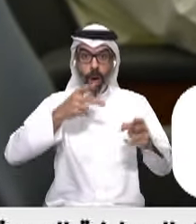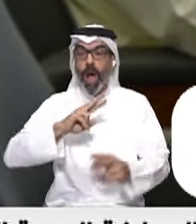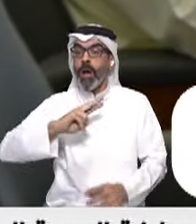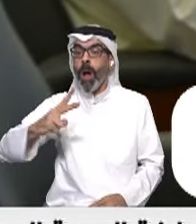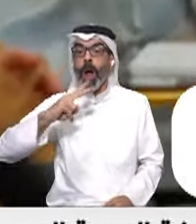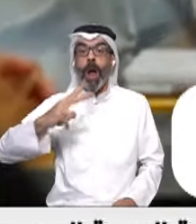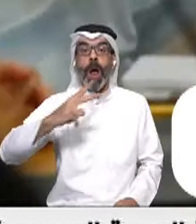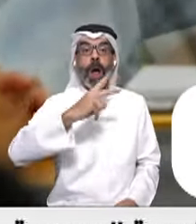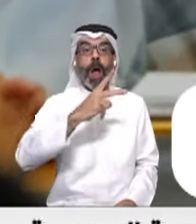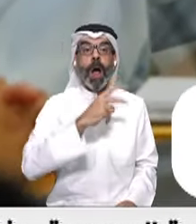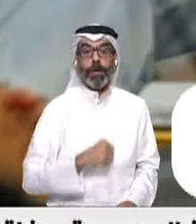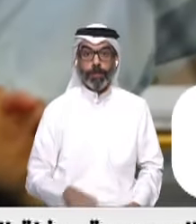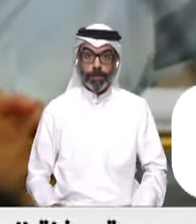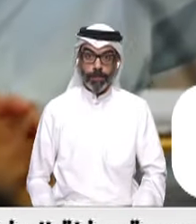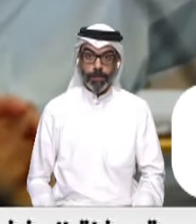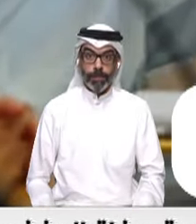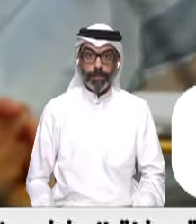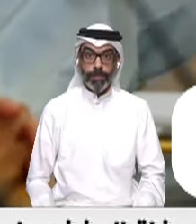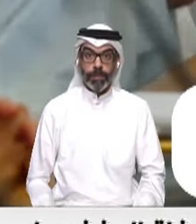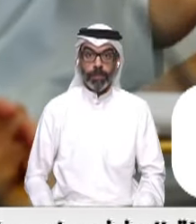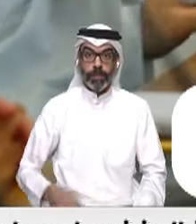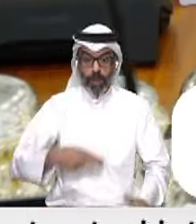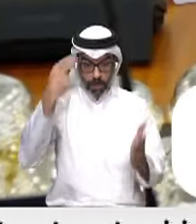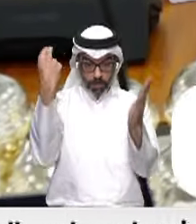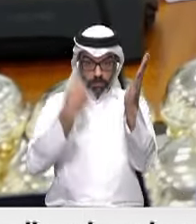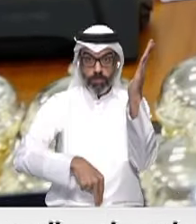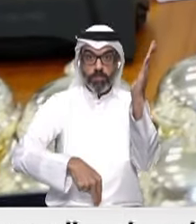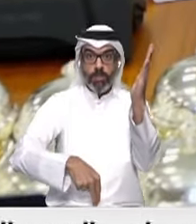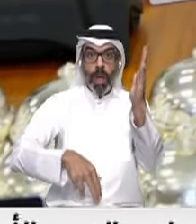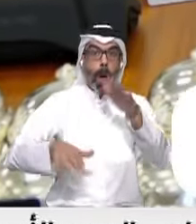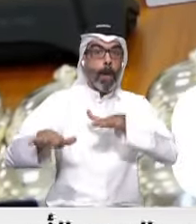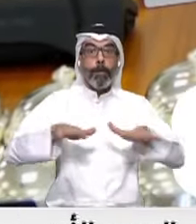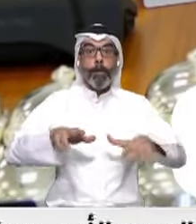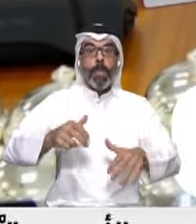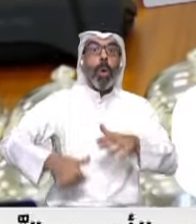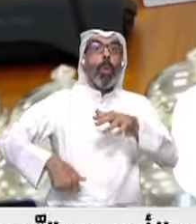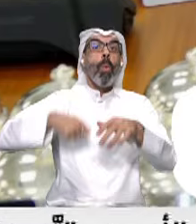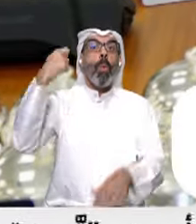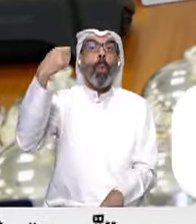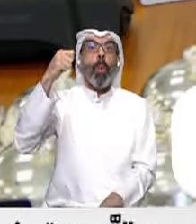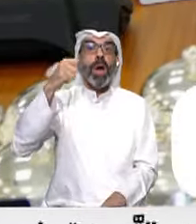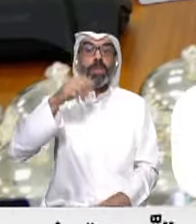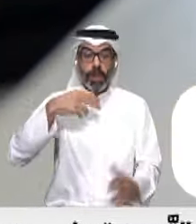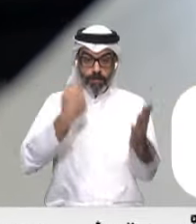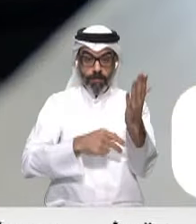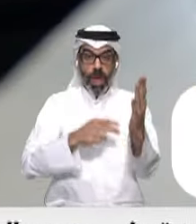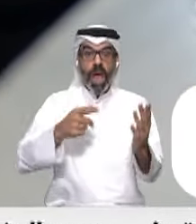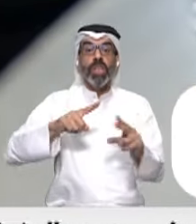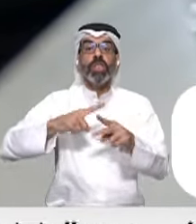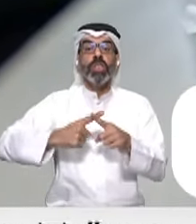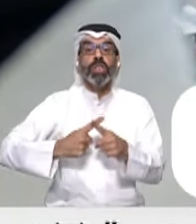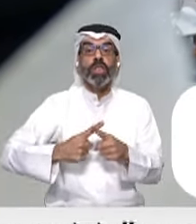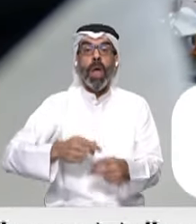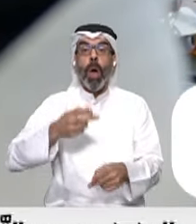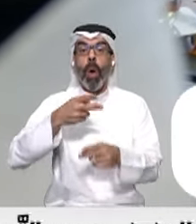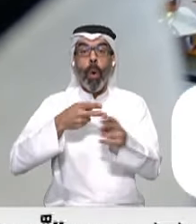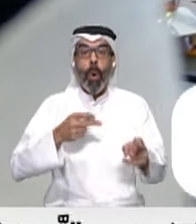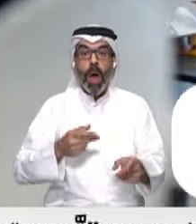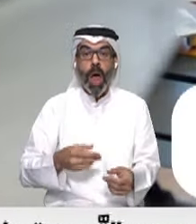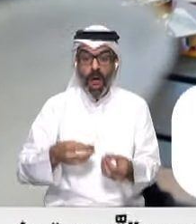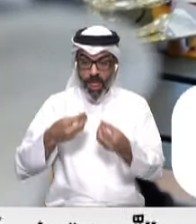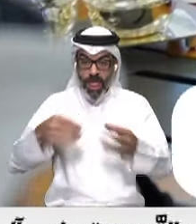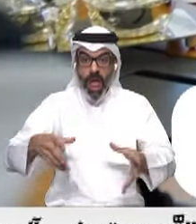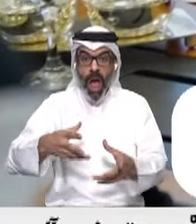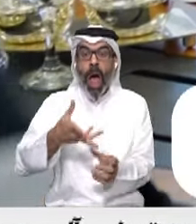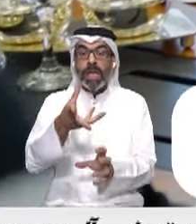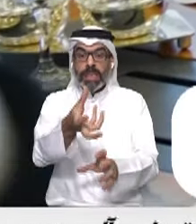الرياضيه من جانب اخر اعتمد مجلس الوزراء محضر اللجنه العليا لتحقيق الجنسيه الكويتيه والمتضمن حاله فقد وسحب